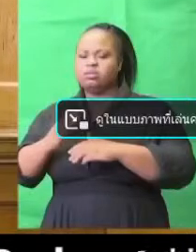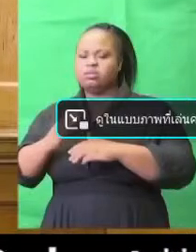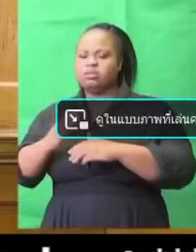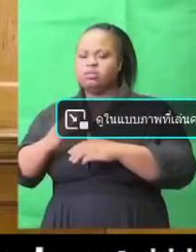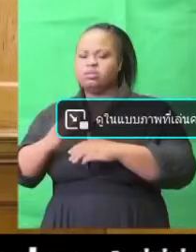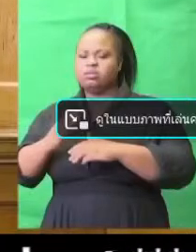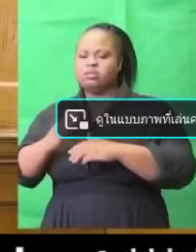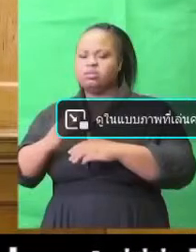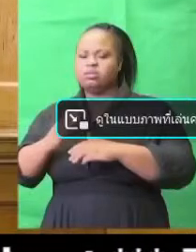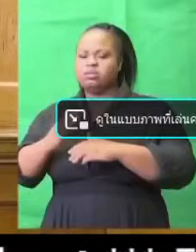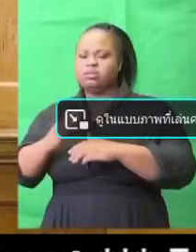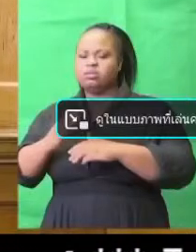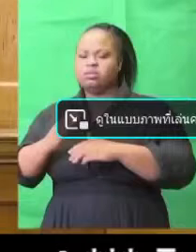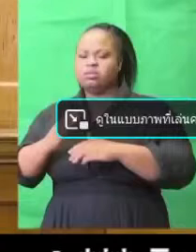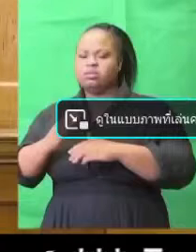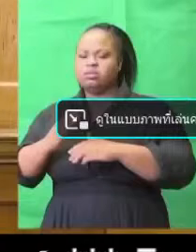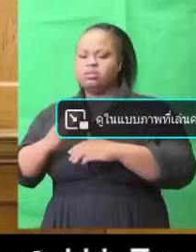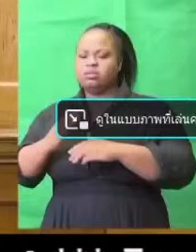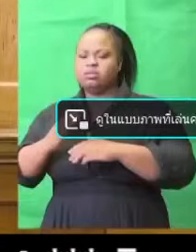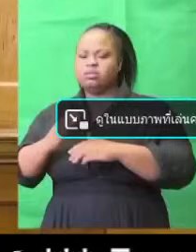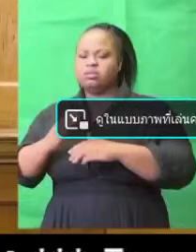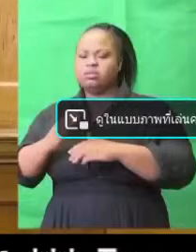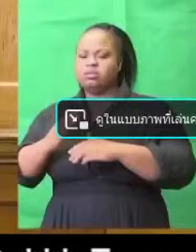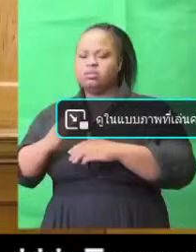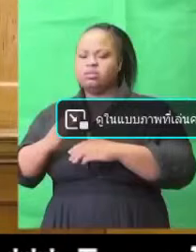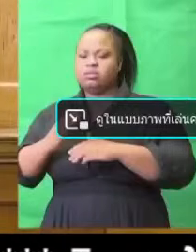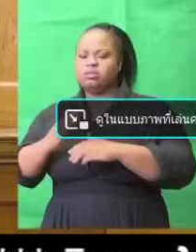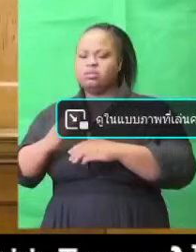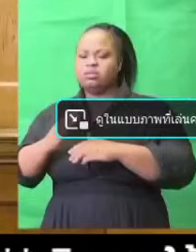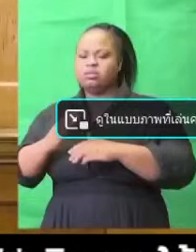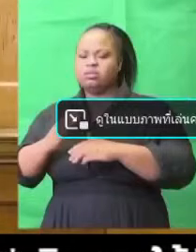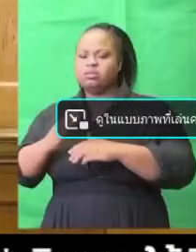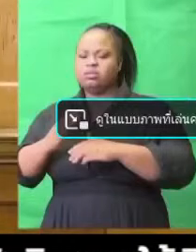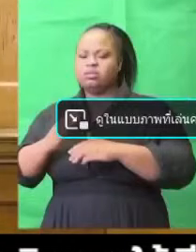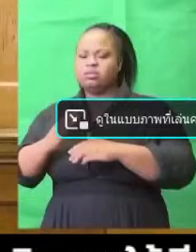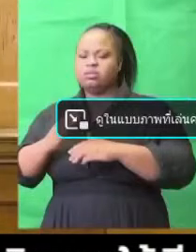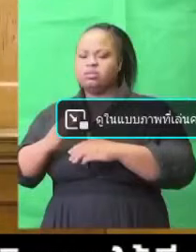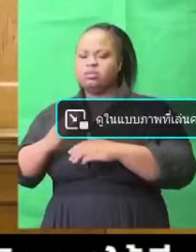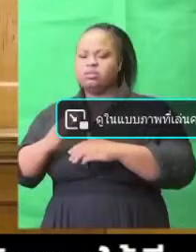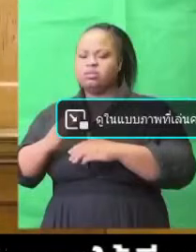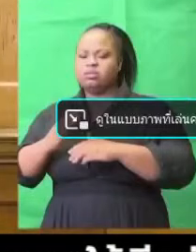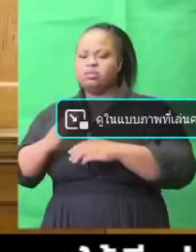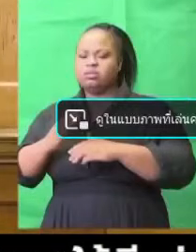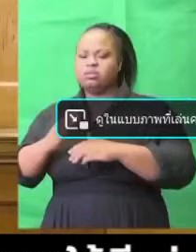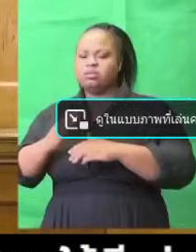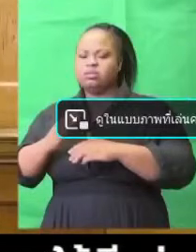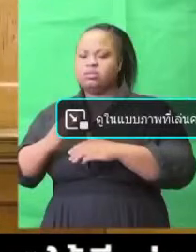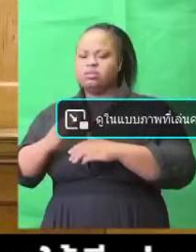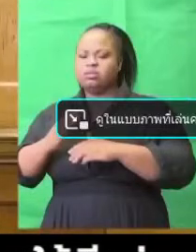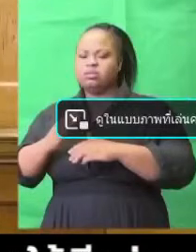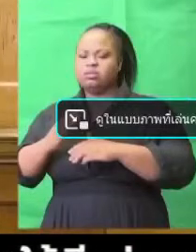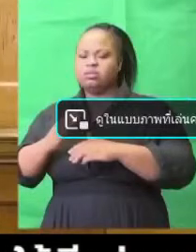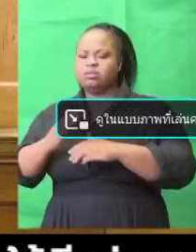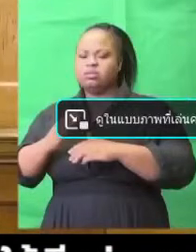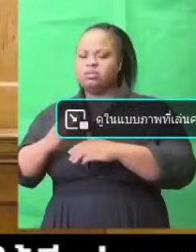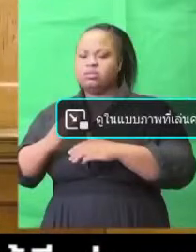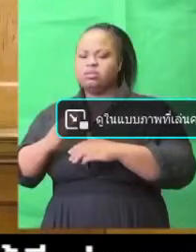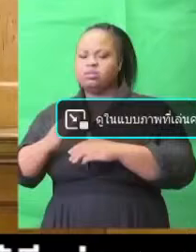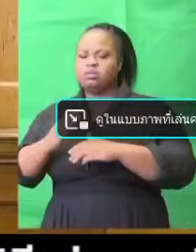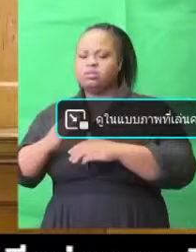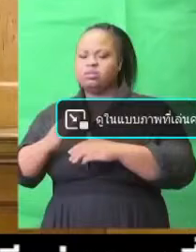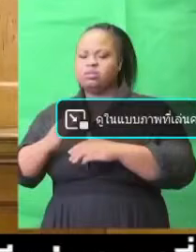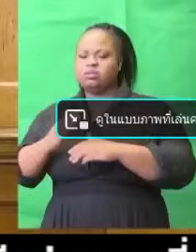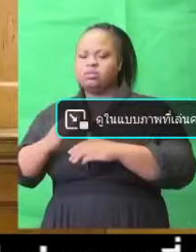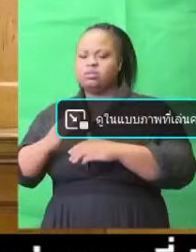ในแอฟริกาเข้าประเทศตัวเองแต่หลังจากที่พบสายพันธุ์โอมีค่อนนี้แล้ว